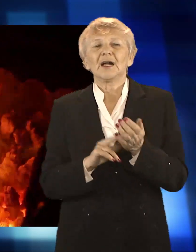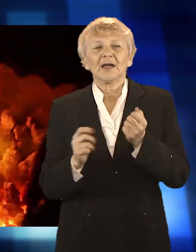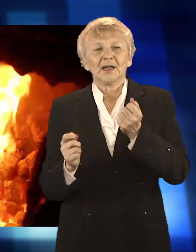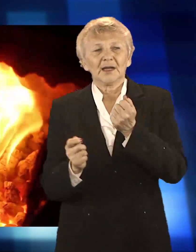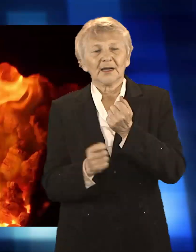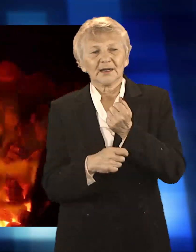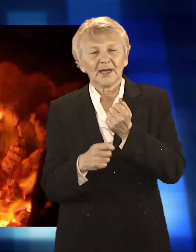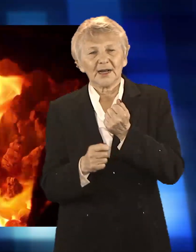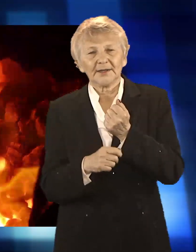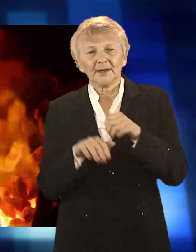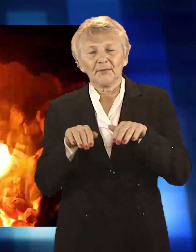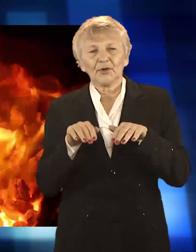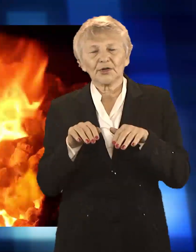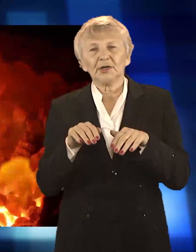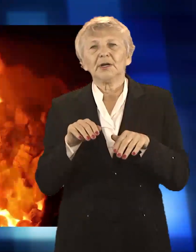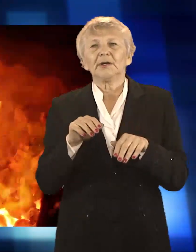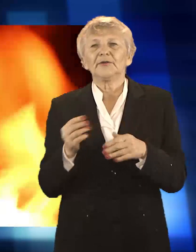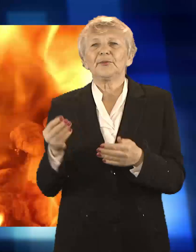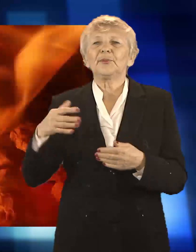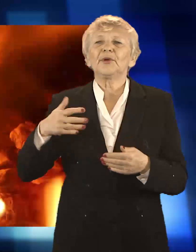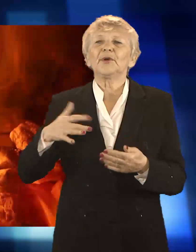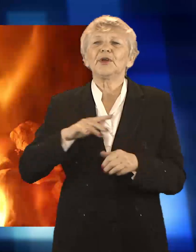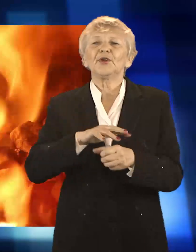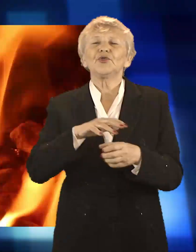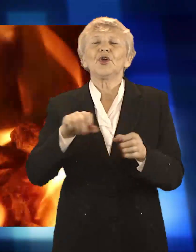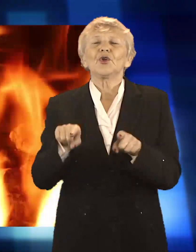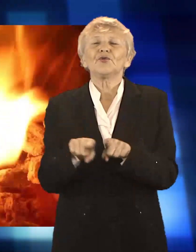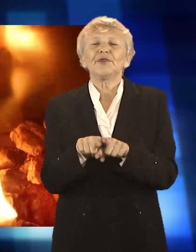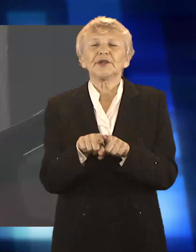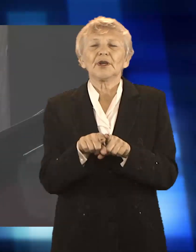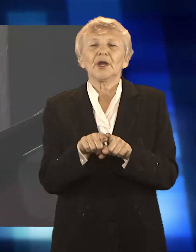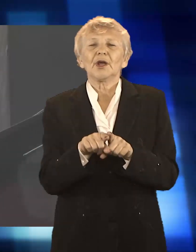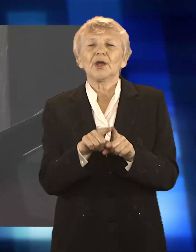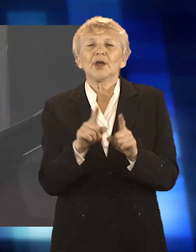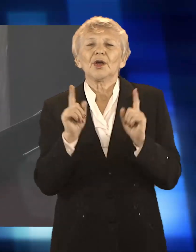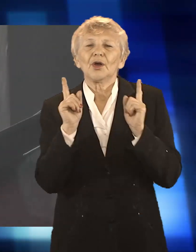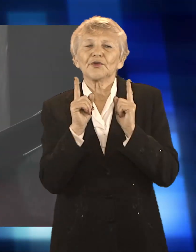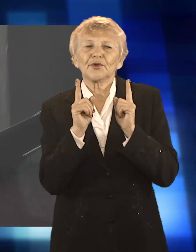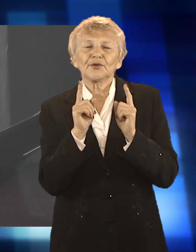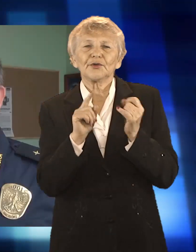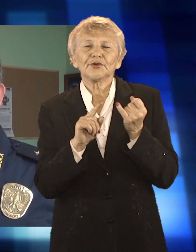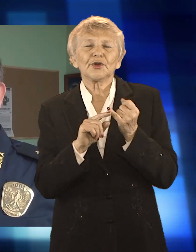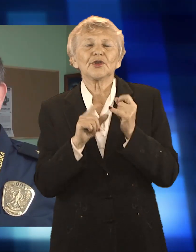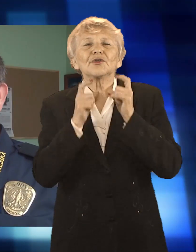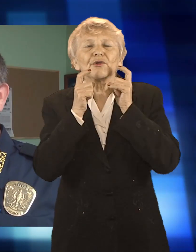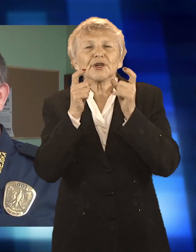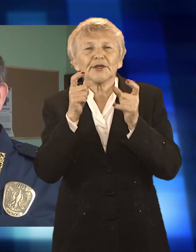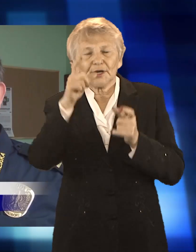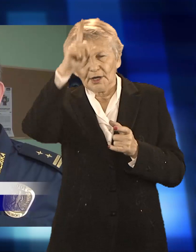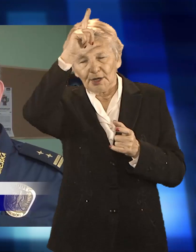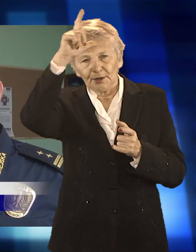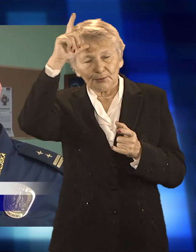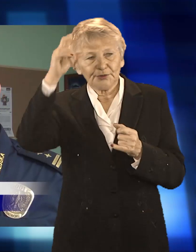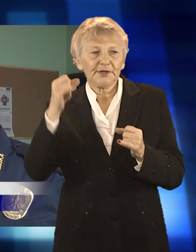tylko prewencyjne działania Straży Miejskiej, ale także czujność innych mieszkańców, którzy nie są obojętni i bezzwłocznie reagują. Bardzo dużo zgłoszeń